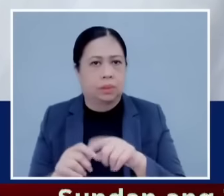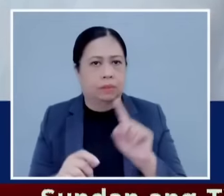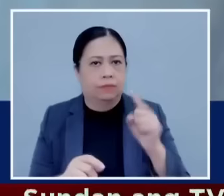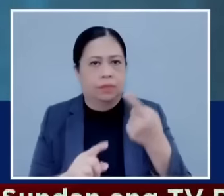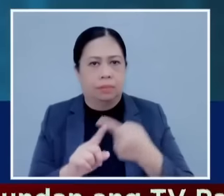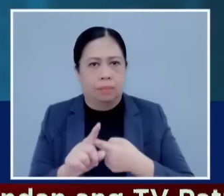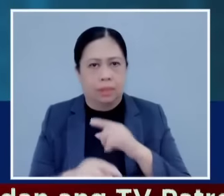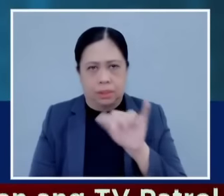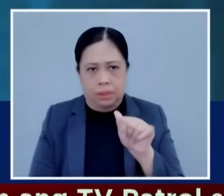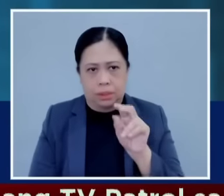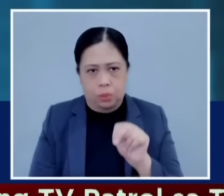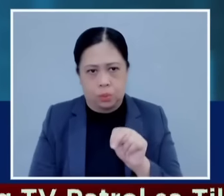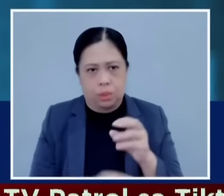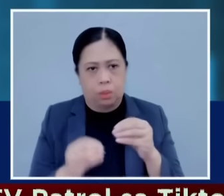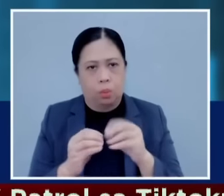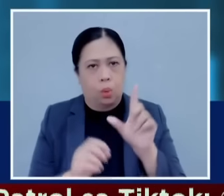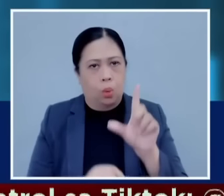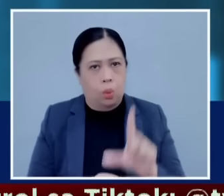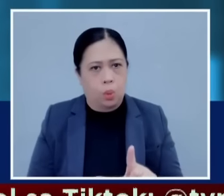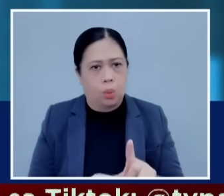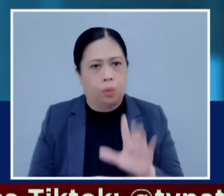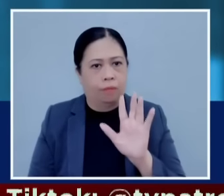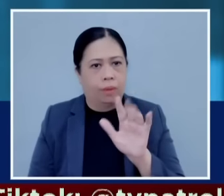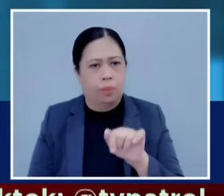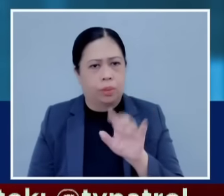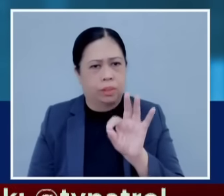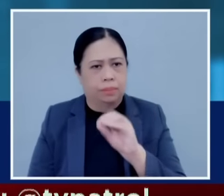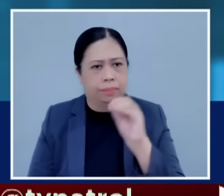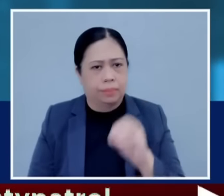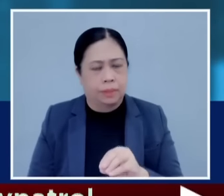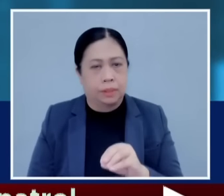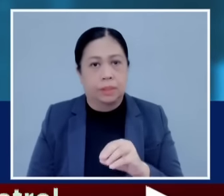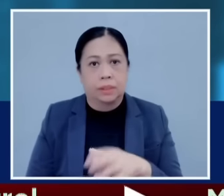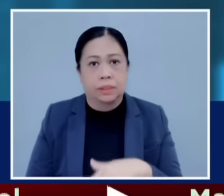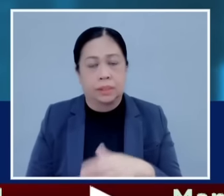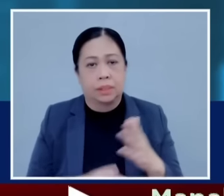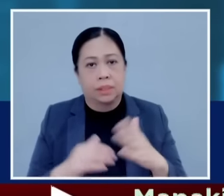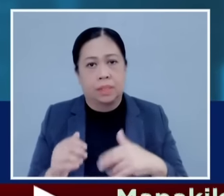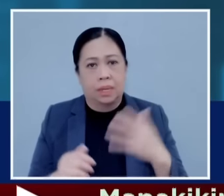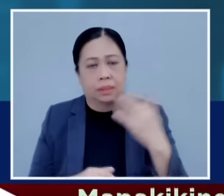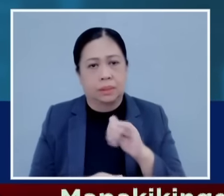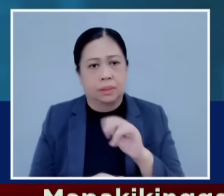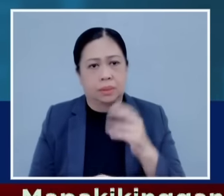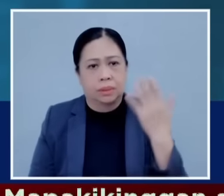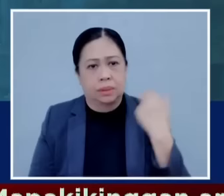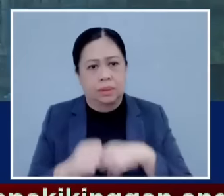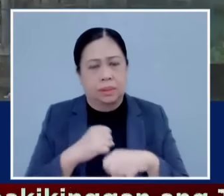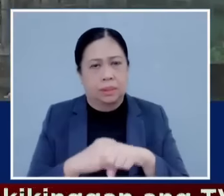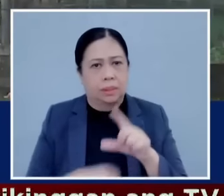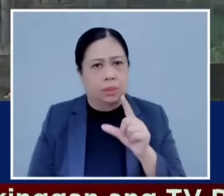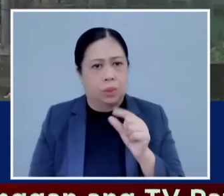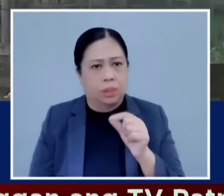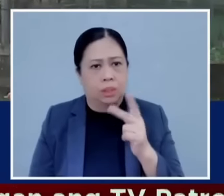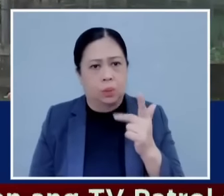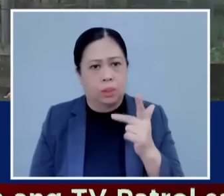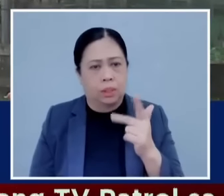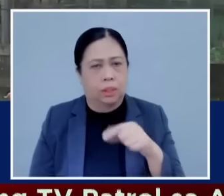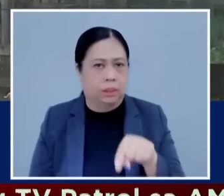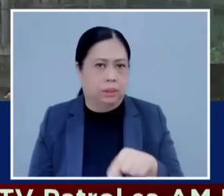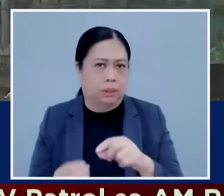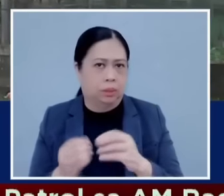taon. Mas mababa ito ng 5.9 percentage points kaysa sa Enero noong 2023. Ito na